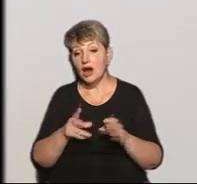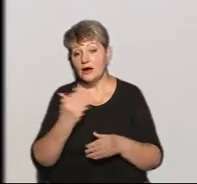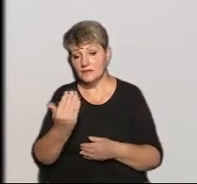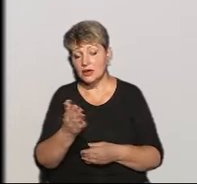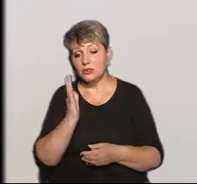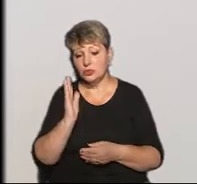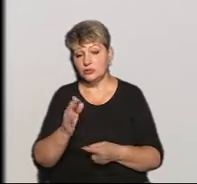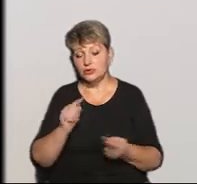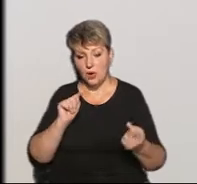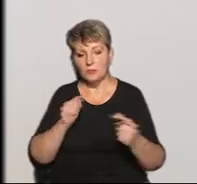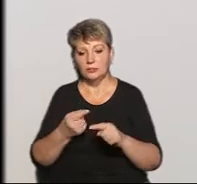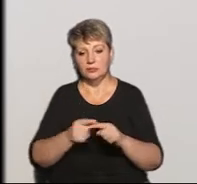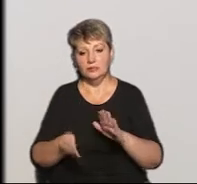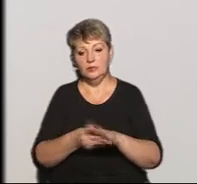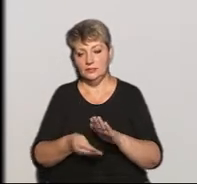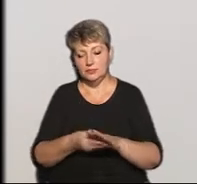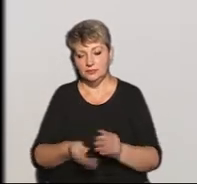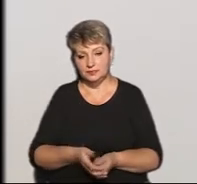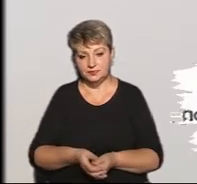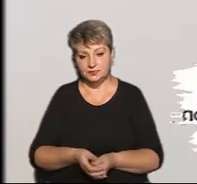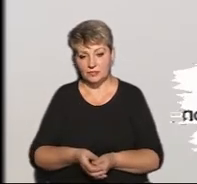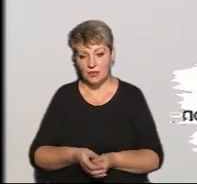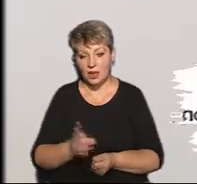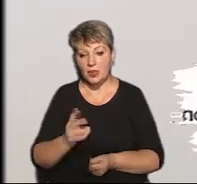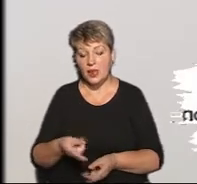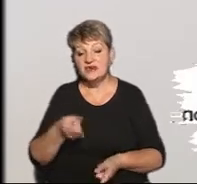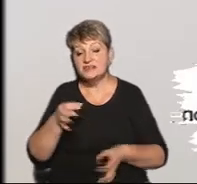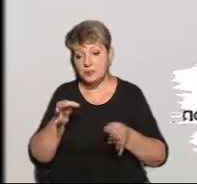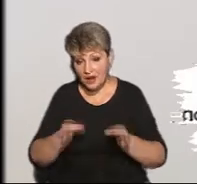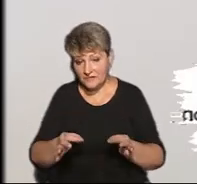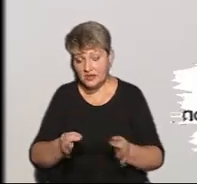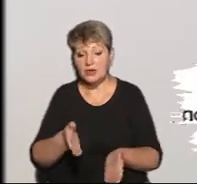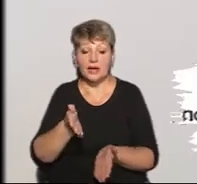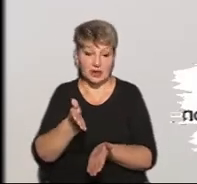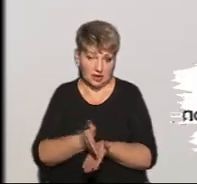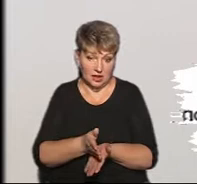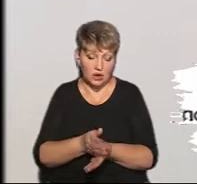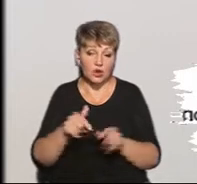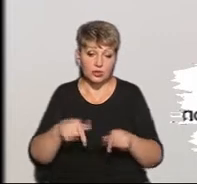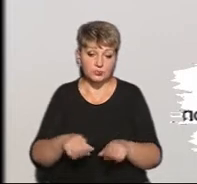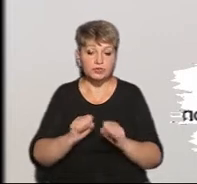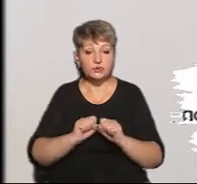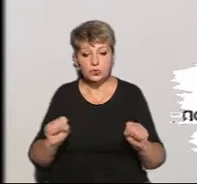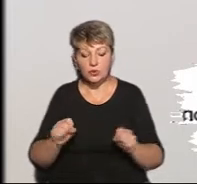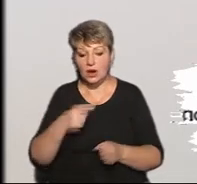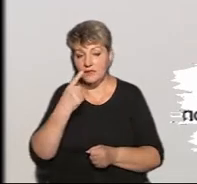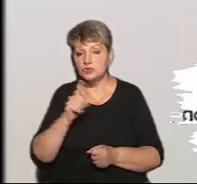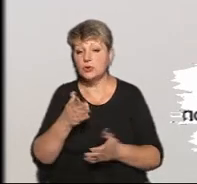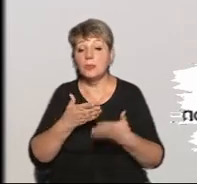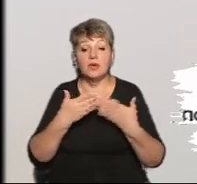вважаєте? Ну, насправді, як би то не прикро звучало, воно є. Тут не можна говорити, що цього